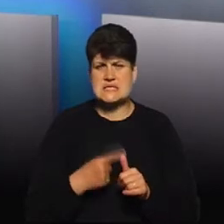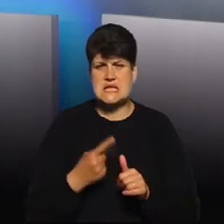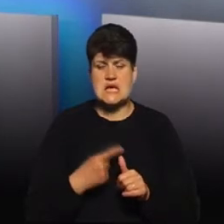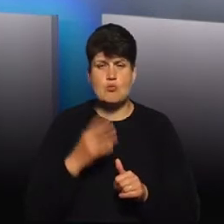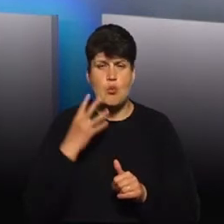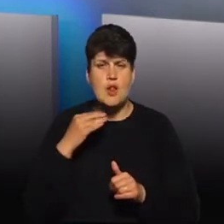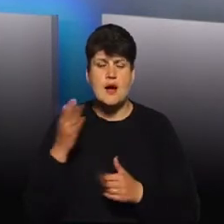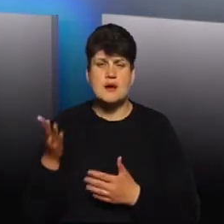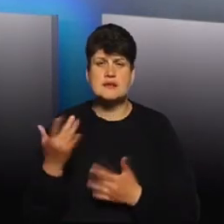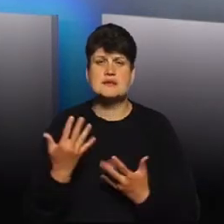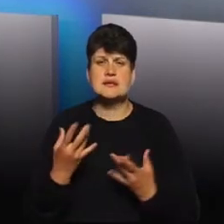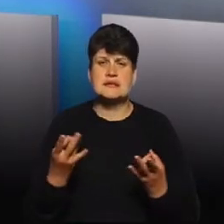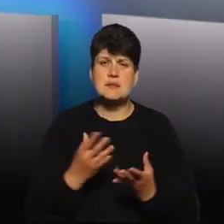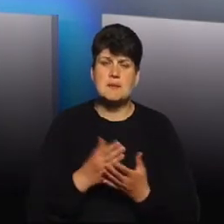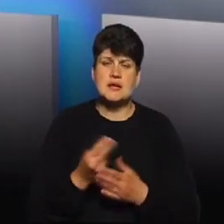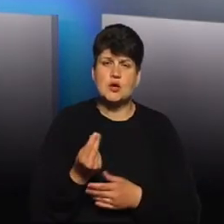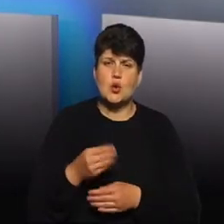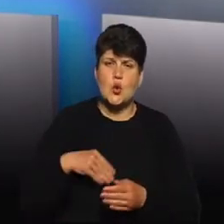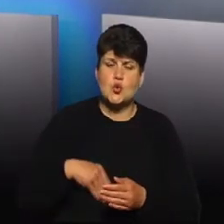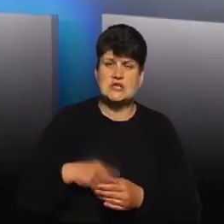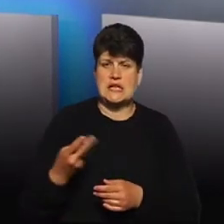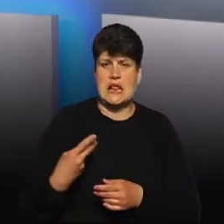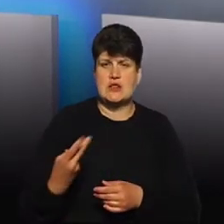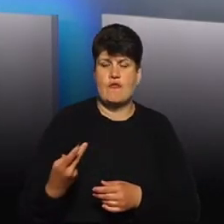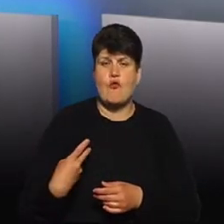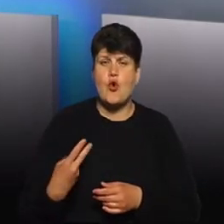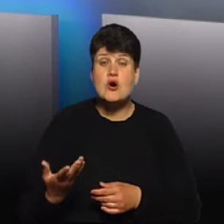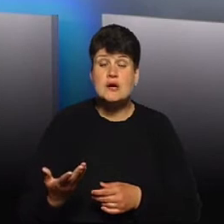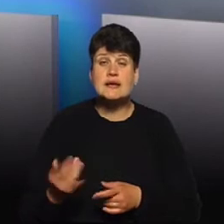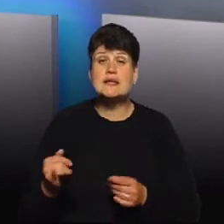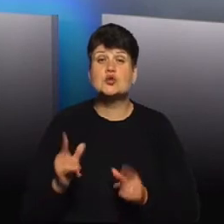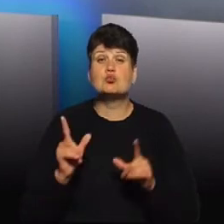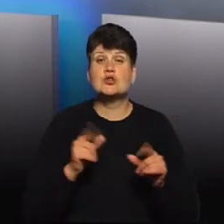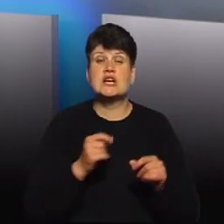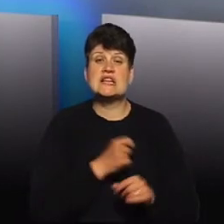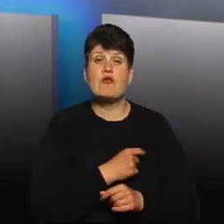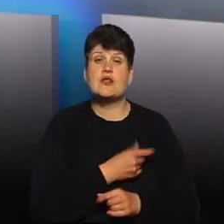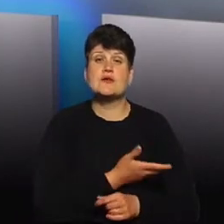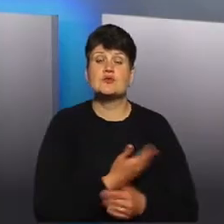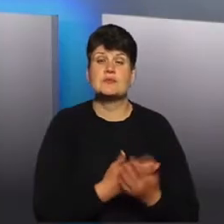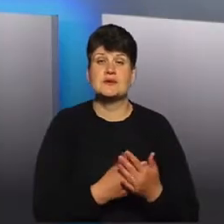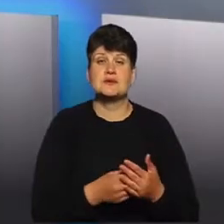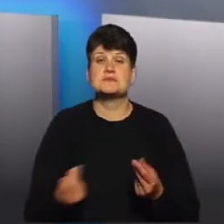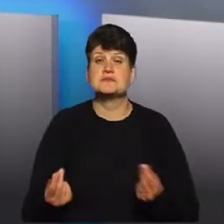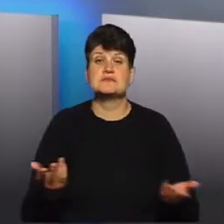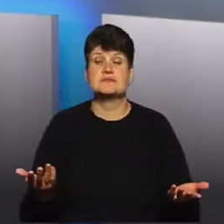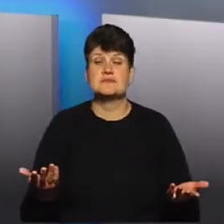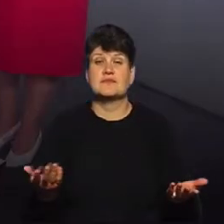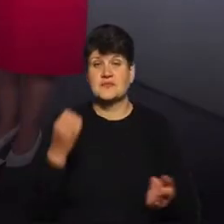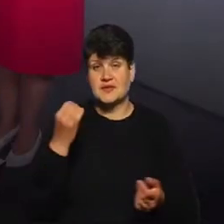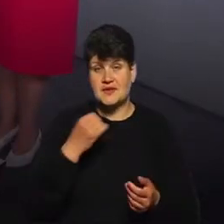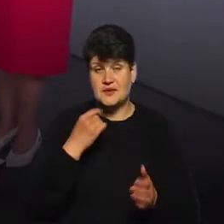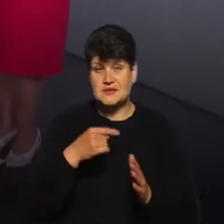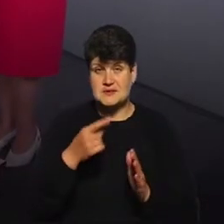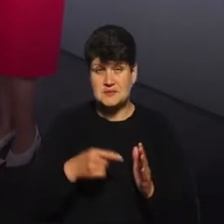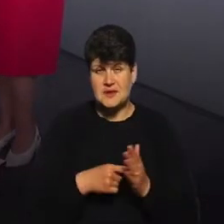мати грошей при собі на двох, наприклад, і щоб поїхати в Одесу. Дякую за запитання. Це дуже приблизно, але питання